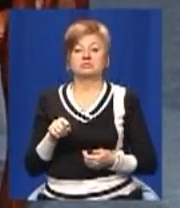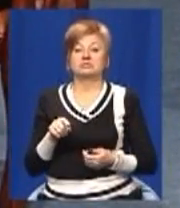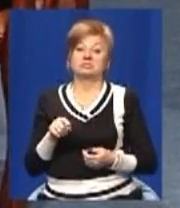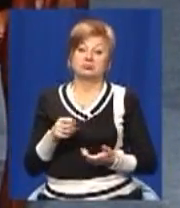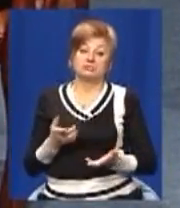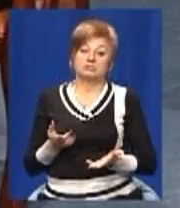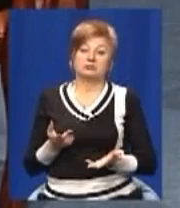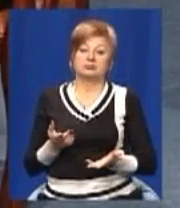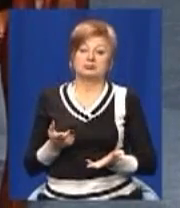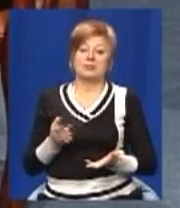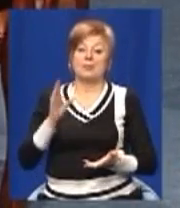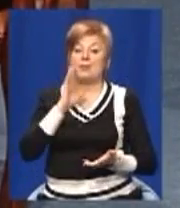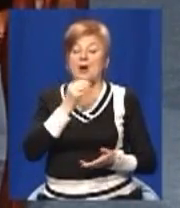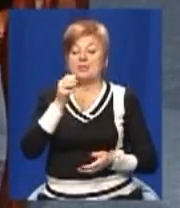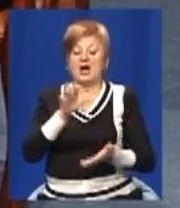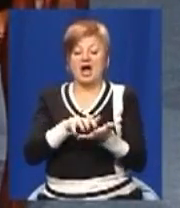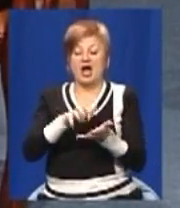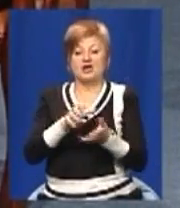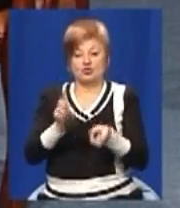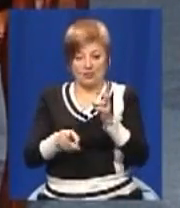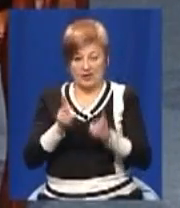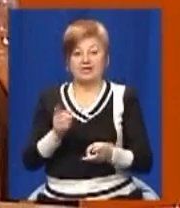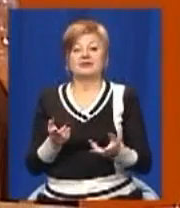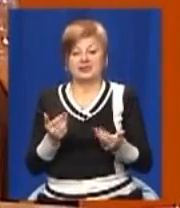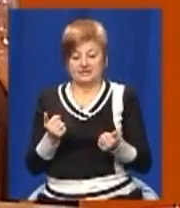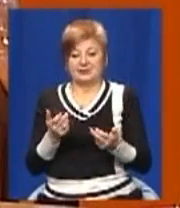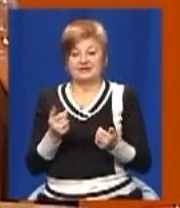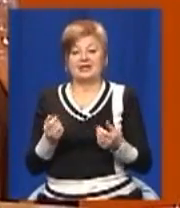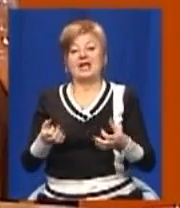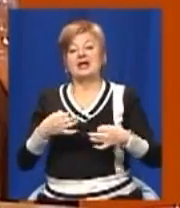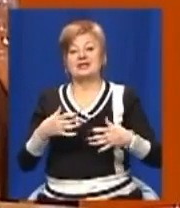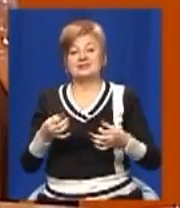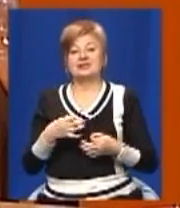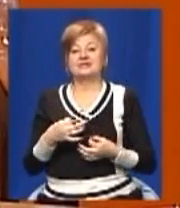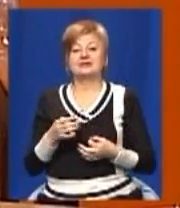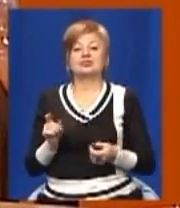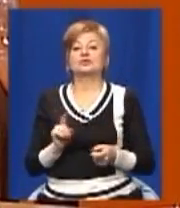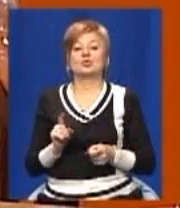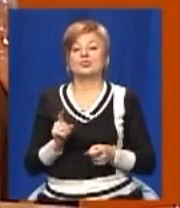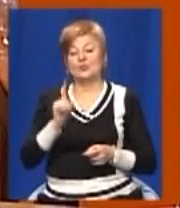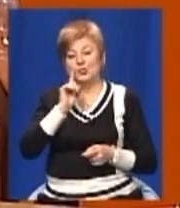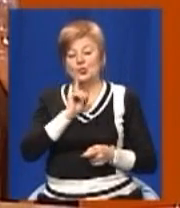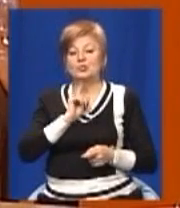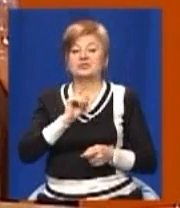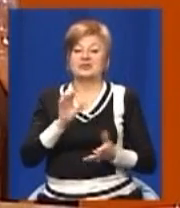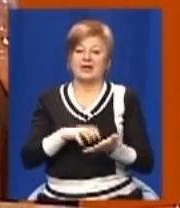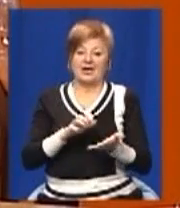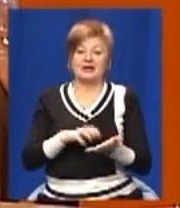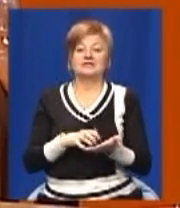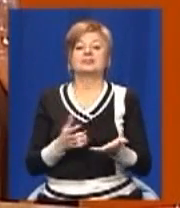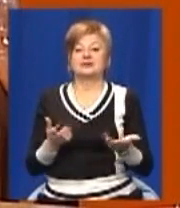Ну, тобі мама готувала, можливо, запікала так, гарбуз? Так. Розкажи, ну, будь ласка, що це, як, смачно, не смачно?